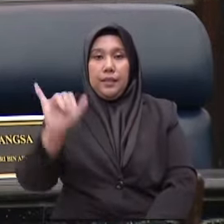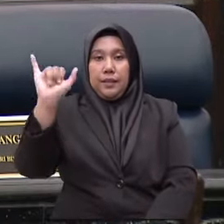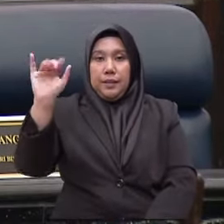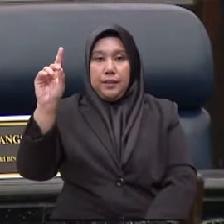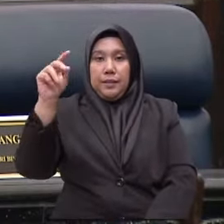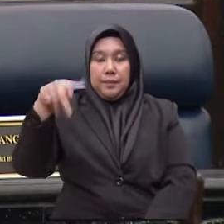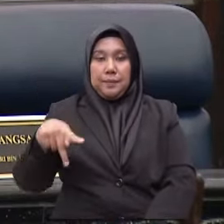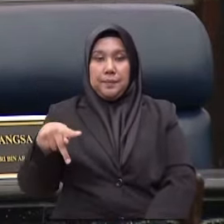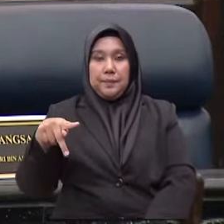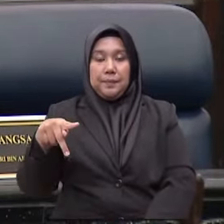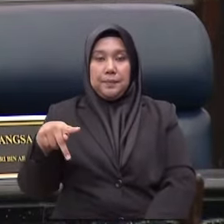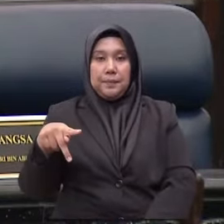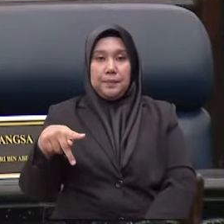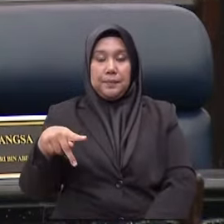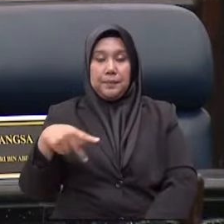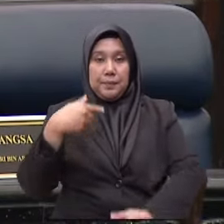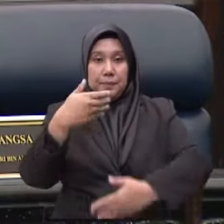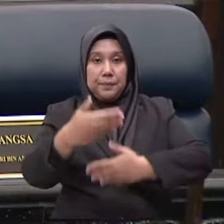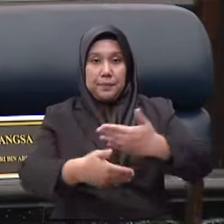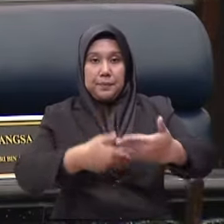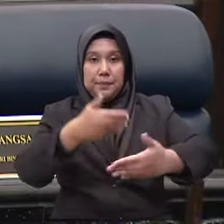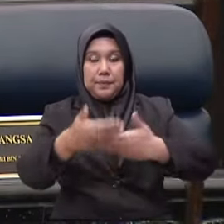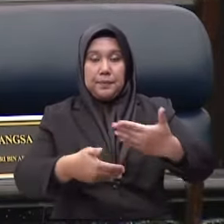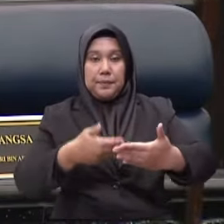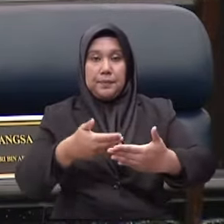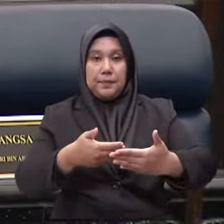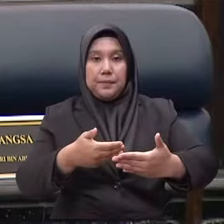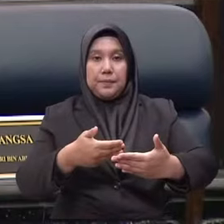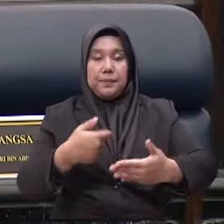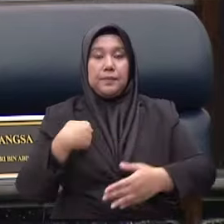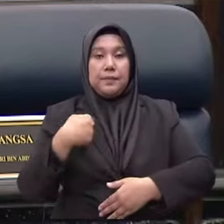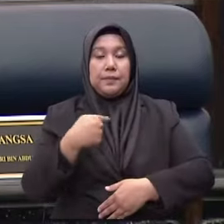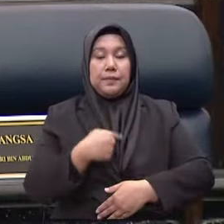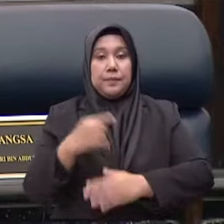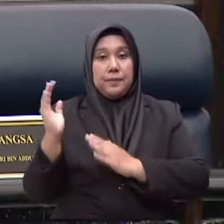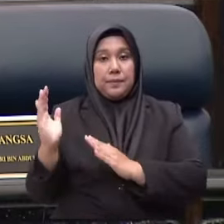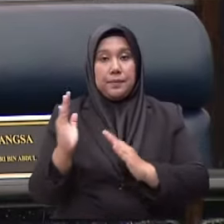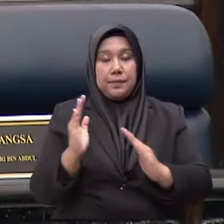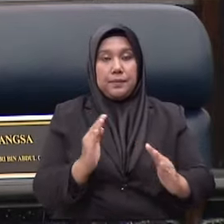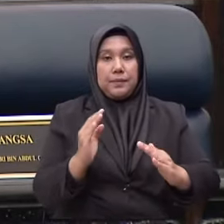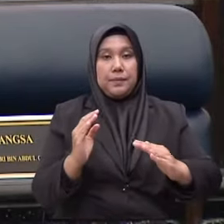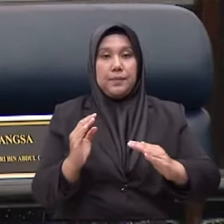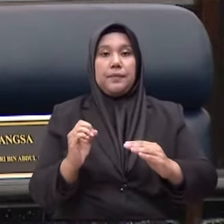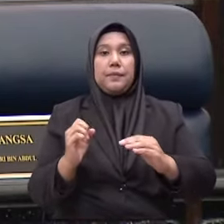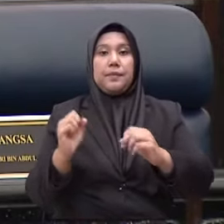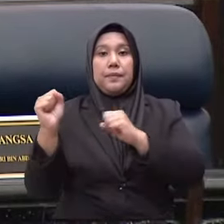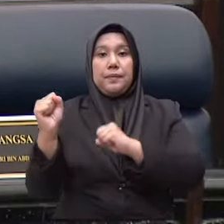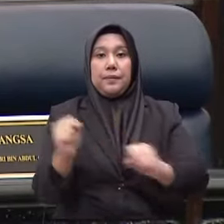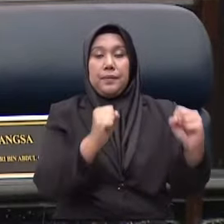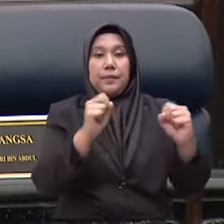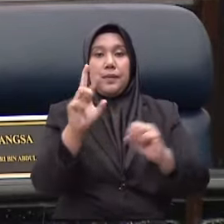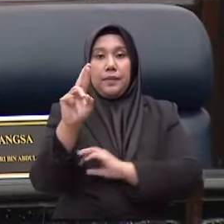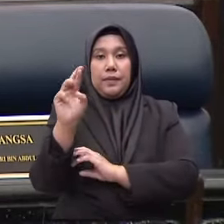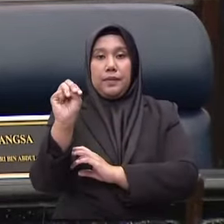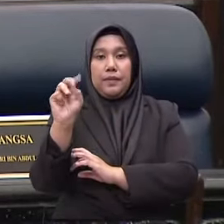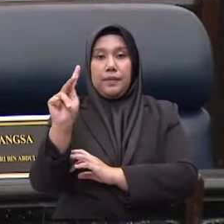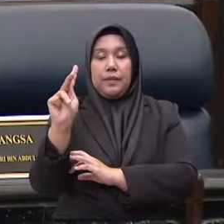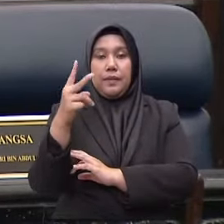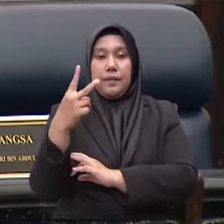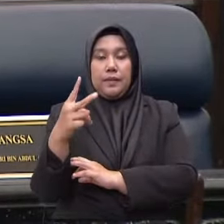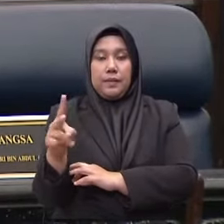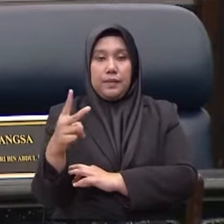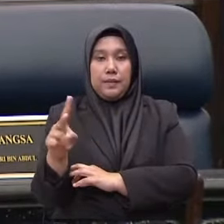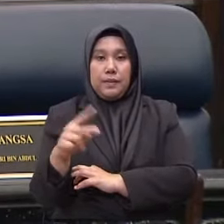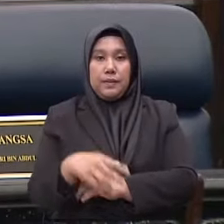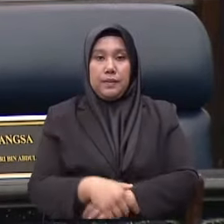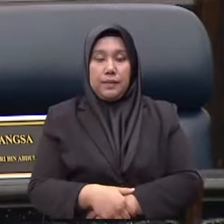di-pertua dalam proses kita menyusun strategi rmk2 ini saya ingin membawa dewan yang mula